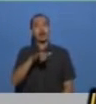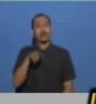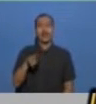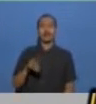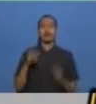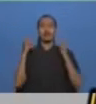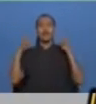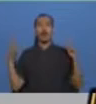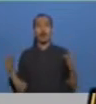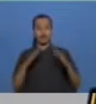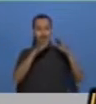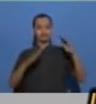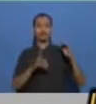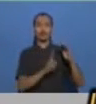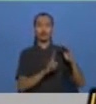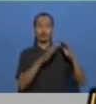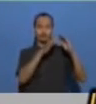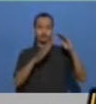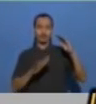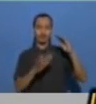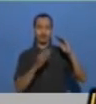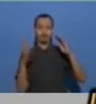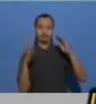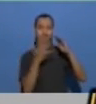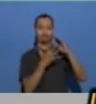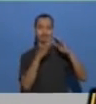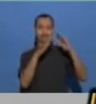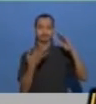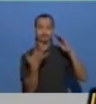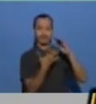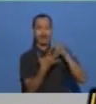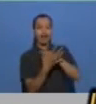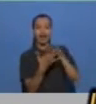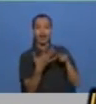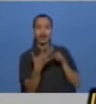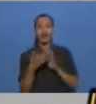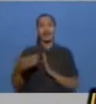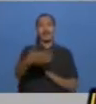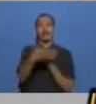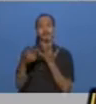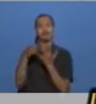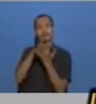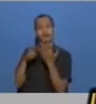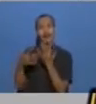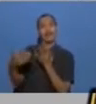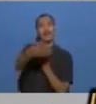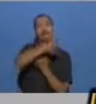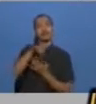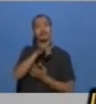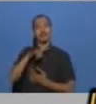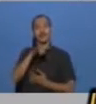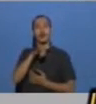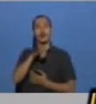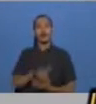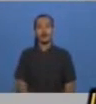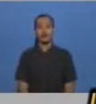gitu saomah dengan kita, orang-orang yang kita cintai. Sebenarnya itu. Dan dengan vaksinasi ini